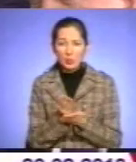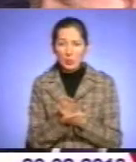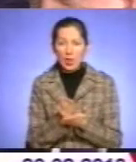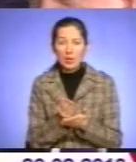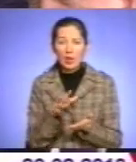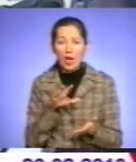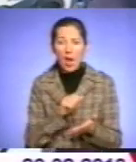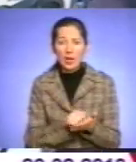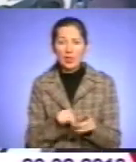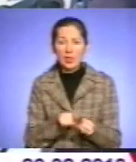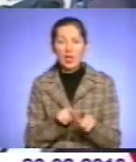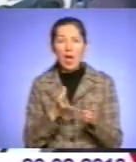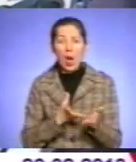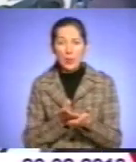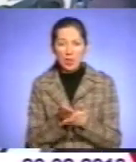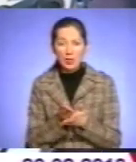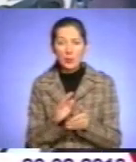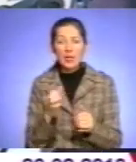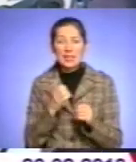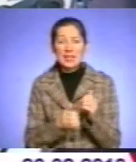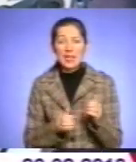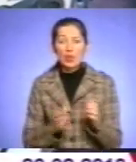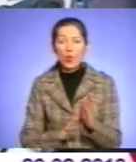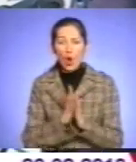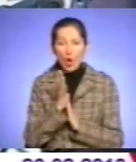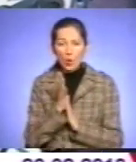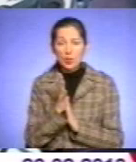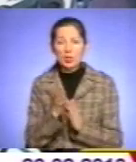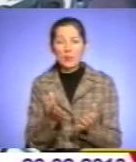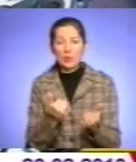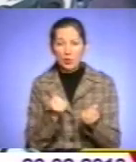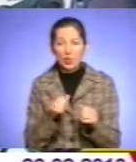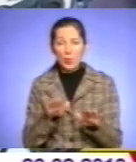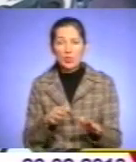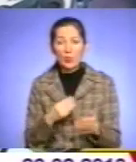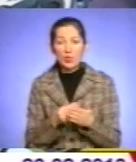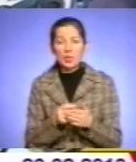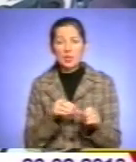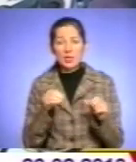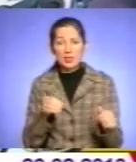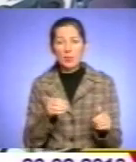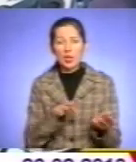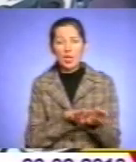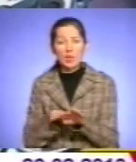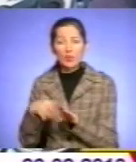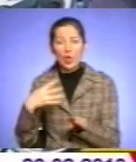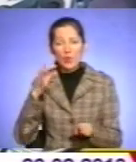місцевих бюджетів. При середньому рості надходження у місцеві бюджети від плати за землю на рівні 40%. За умови, що оновлення буде завершено